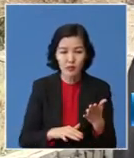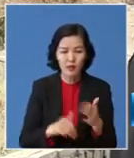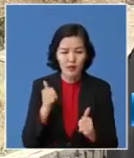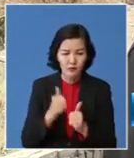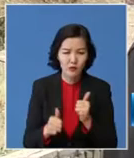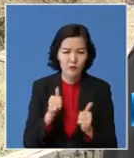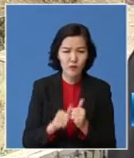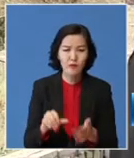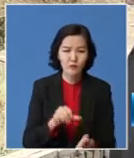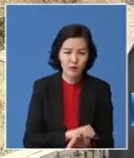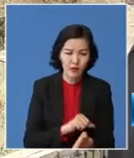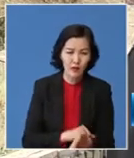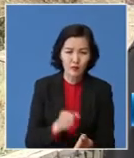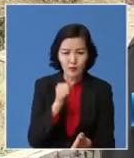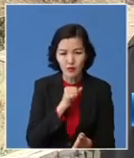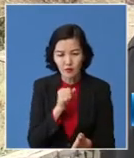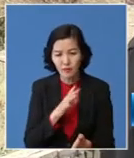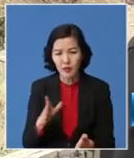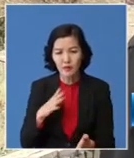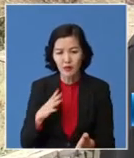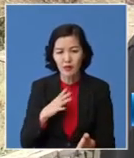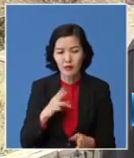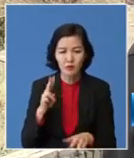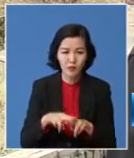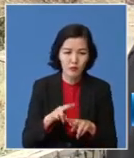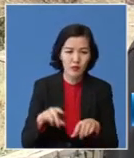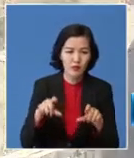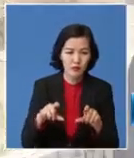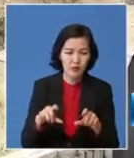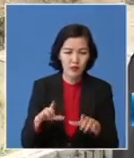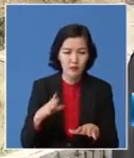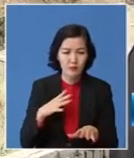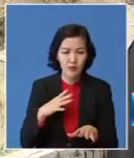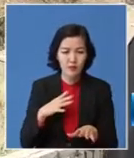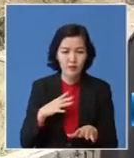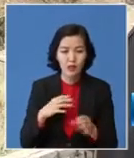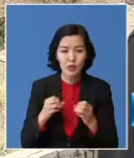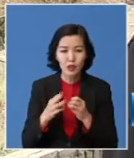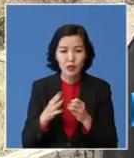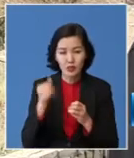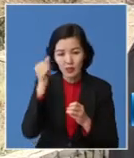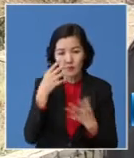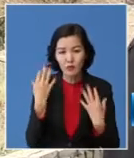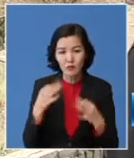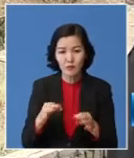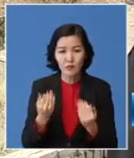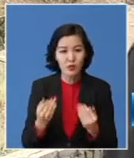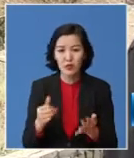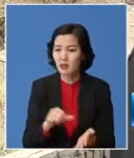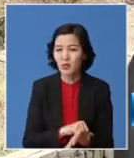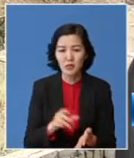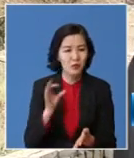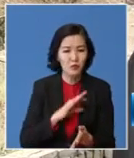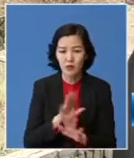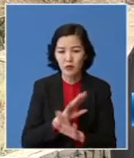время как употреблял героин, воровал, сидел. Вот в 2014 году я освободился, сейчас вообще не